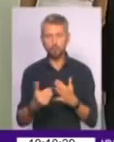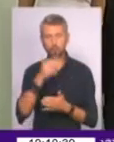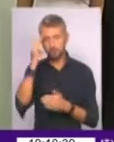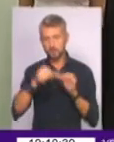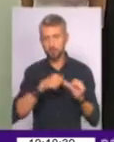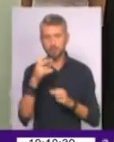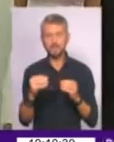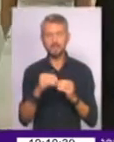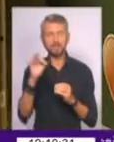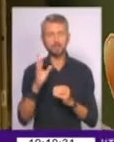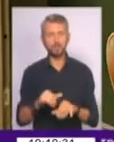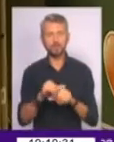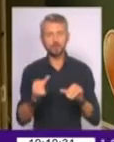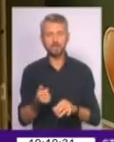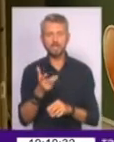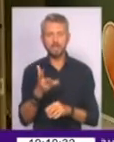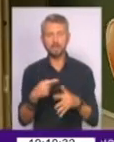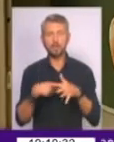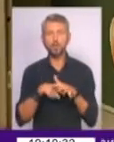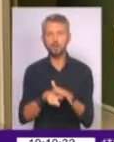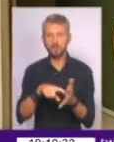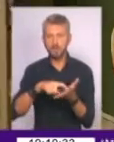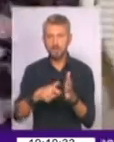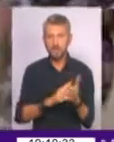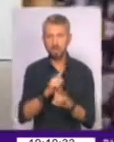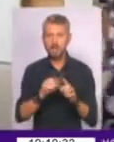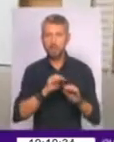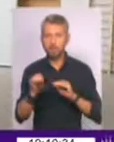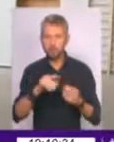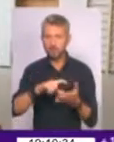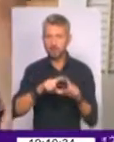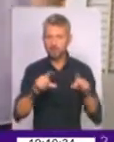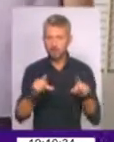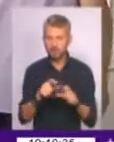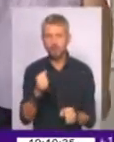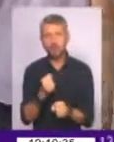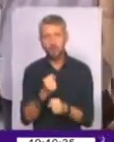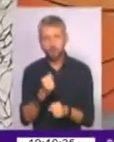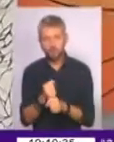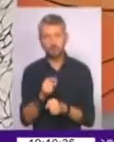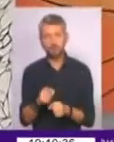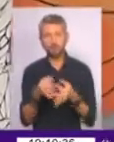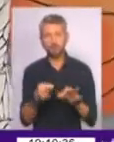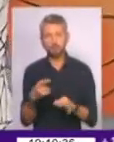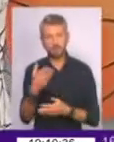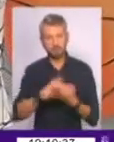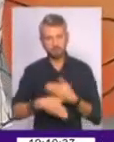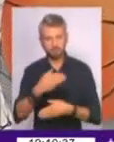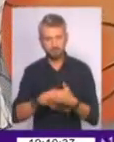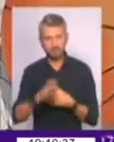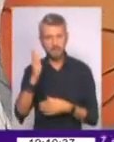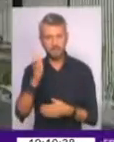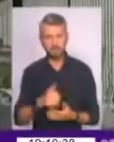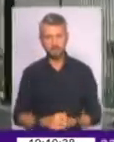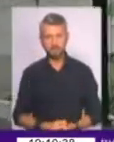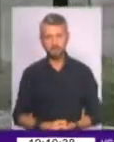на 10% збільшили кількість інклюзивних класів. Переобладнуватимуть заклади, роблячи їх доступними для дітей з особливими потребами і надалі. Оля Киселич,